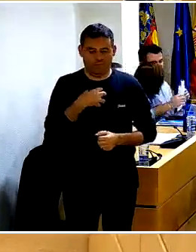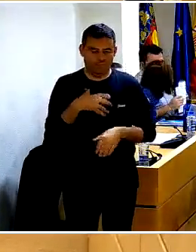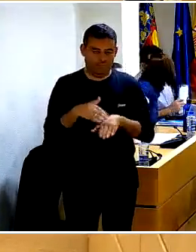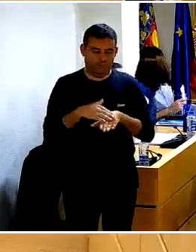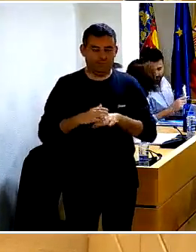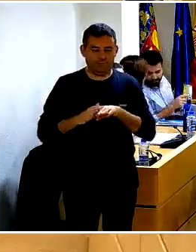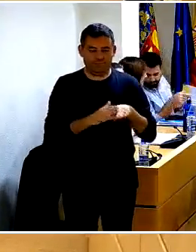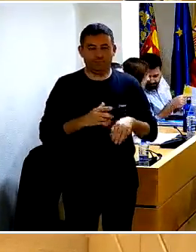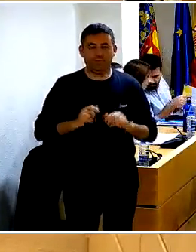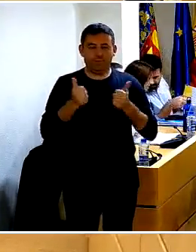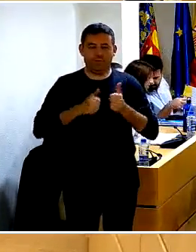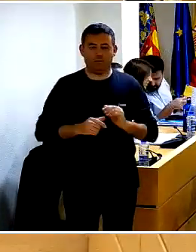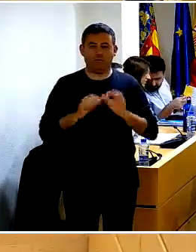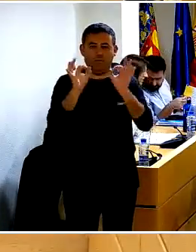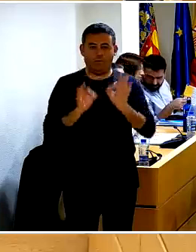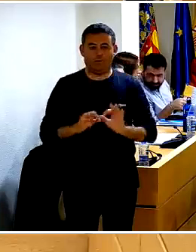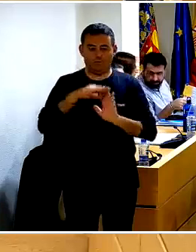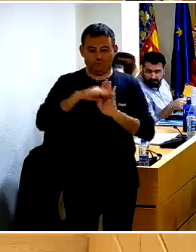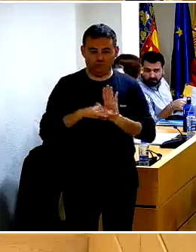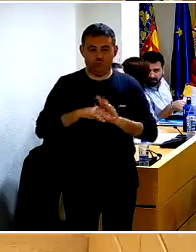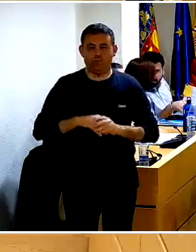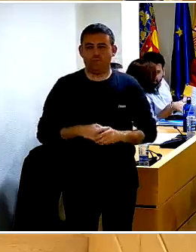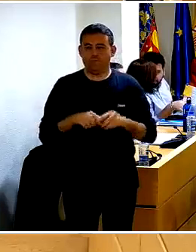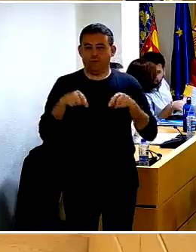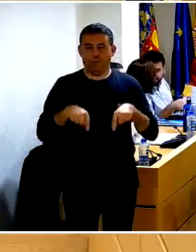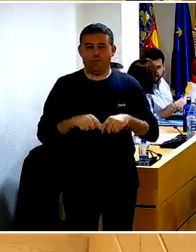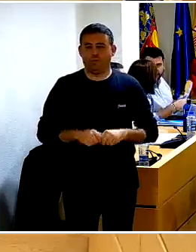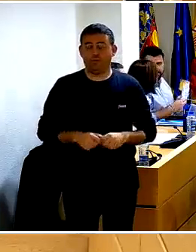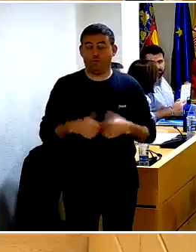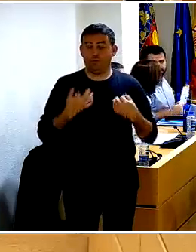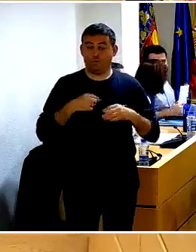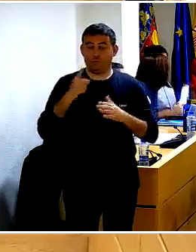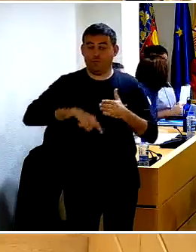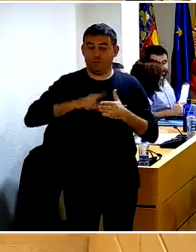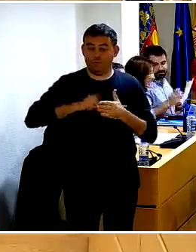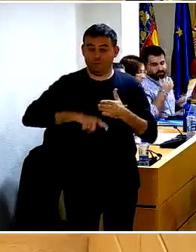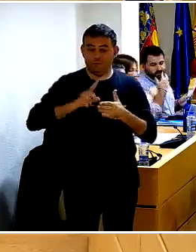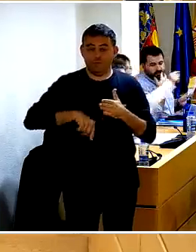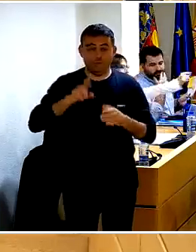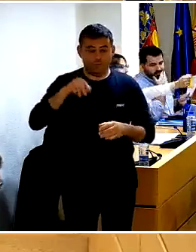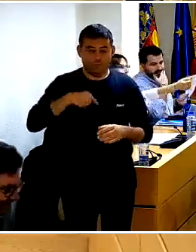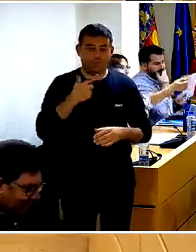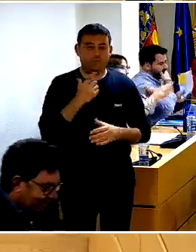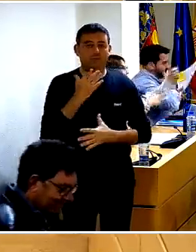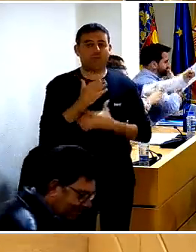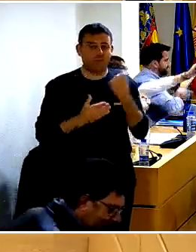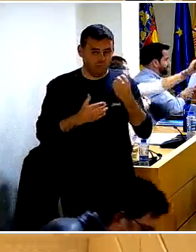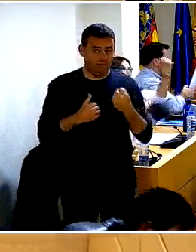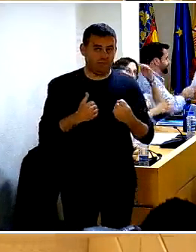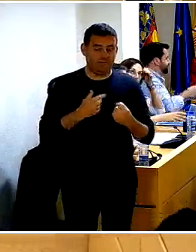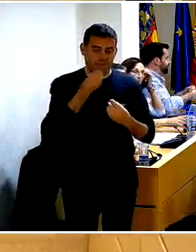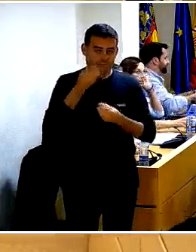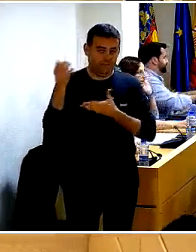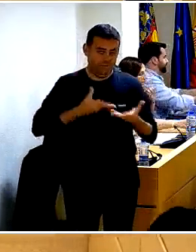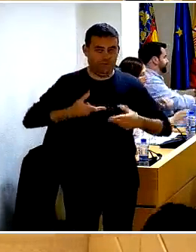dia d'avui. Primer, igualment, com tots els mesos, donar la benvinguda a la Fundació FESOR que farà traducció en llengua